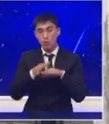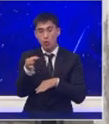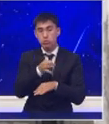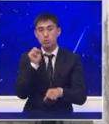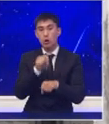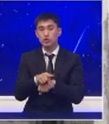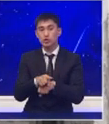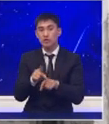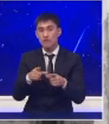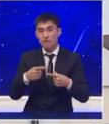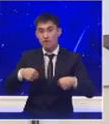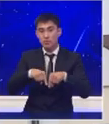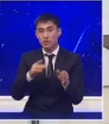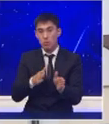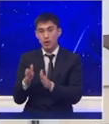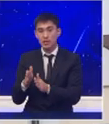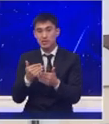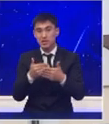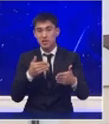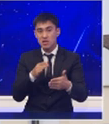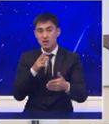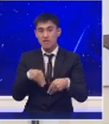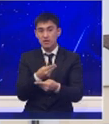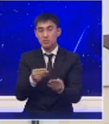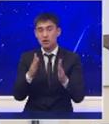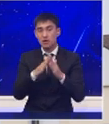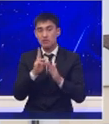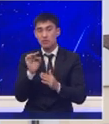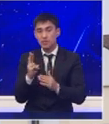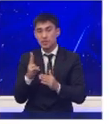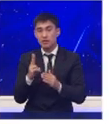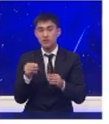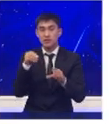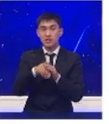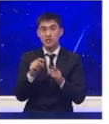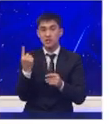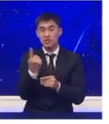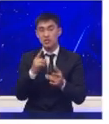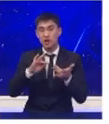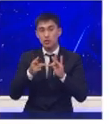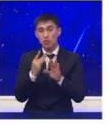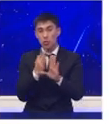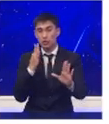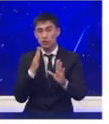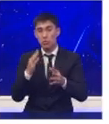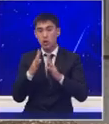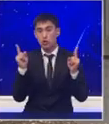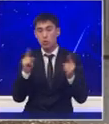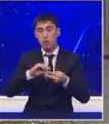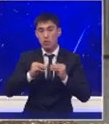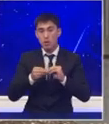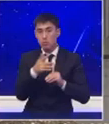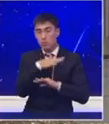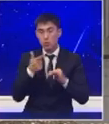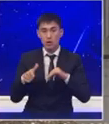поручил ряду ведомств навести порядок с ранее выданными квартирами. Внедрение единой электронной очереди стало большой проблемой для многих